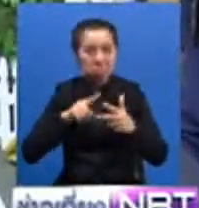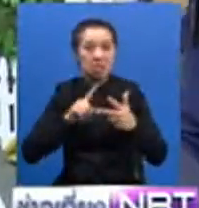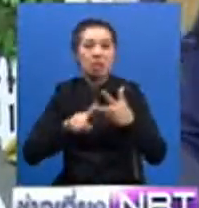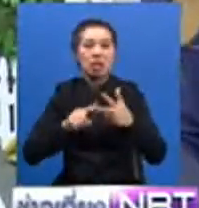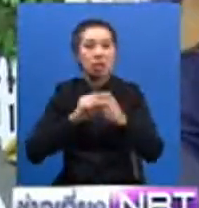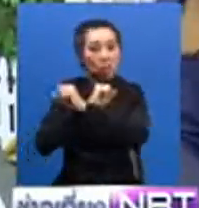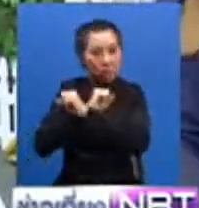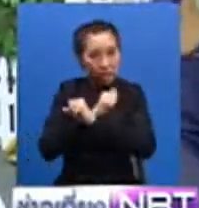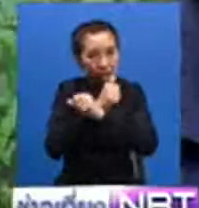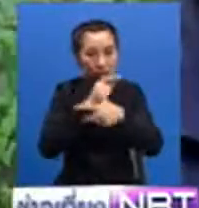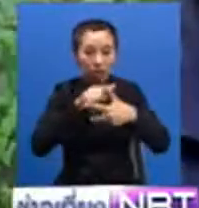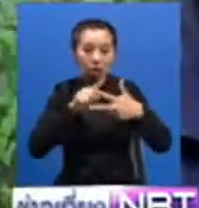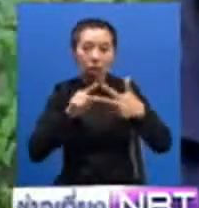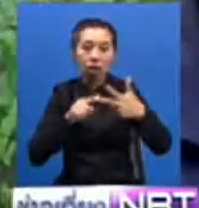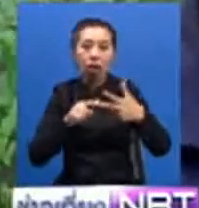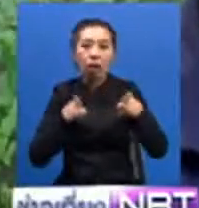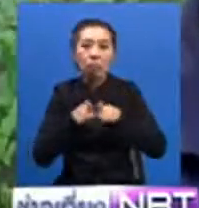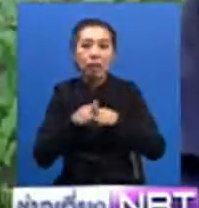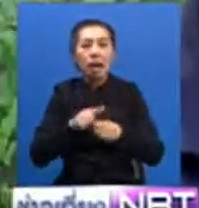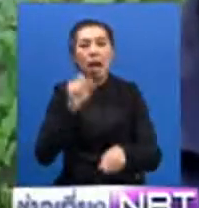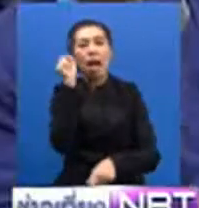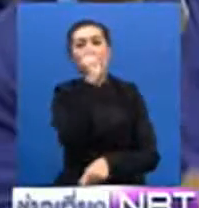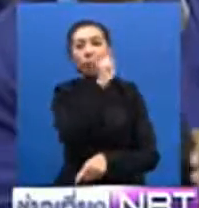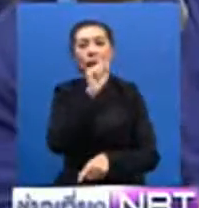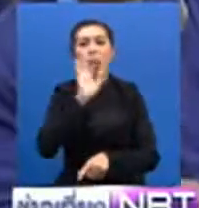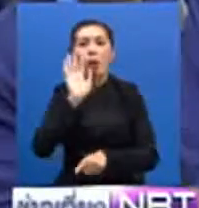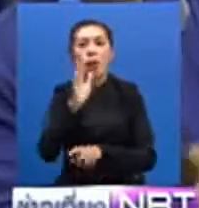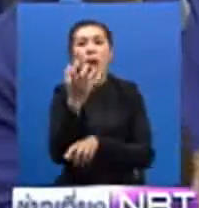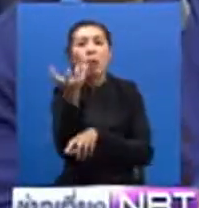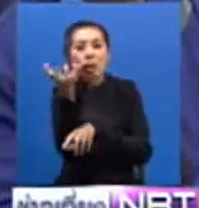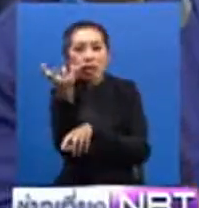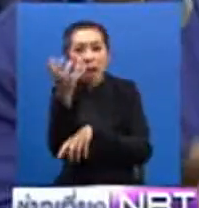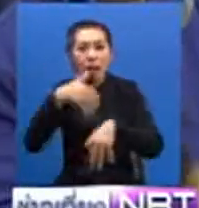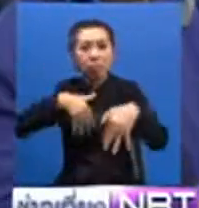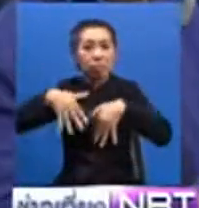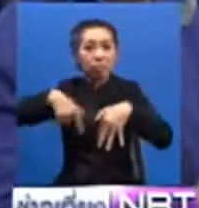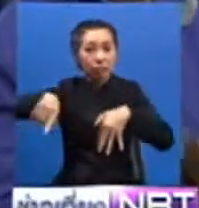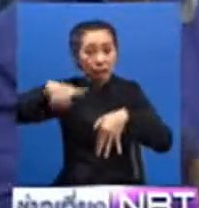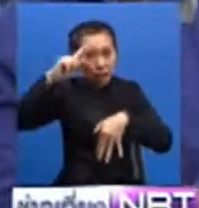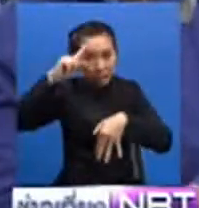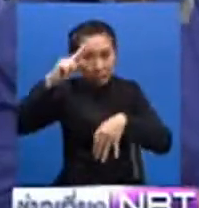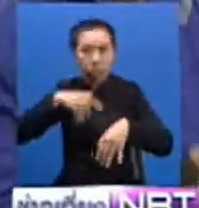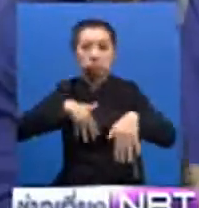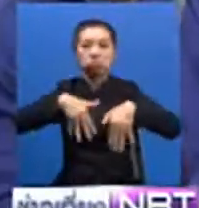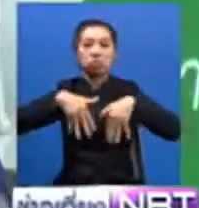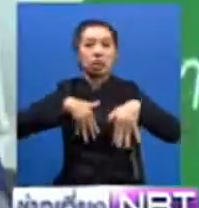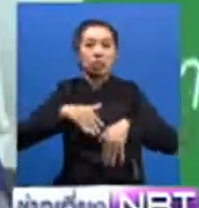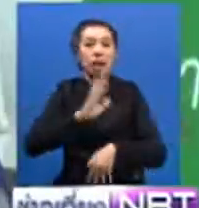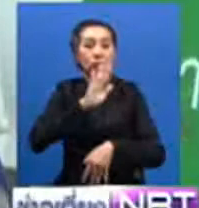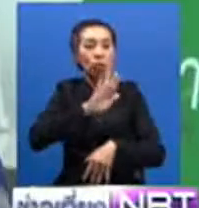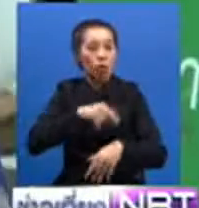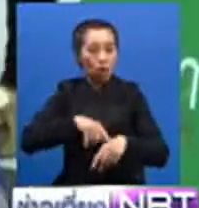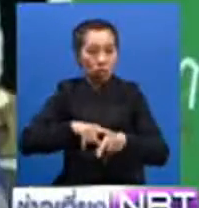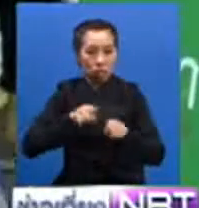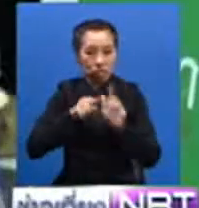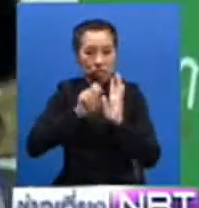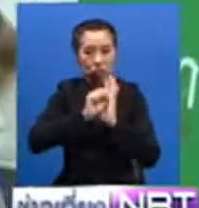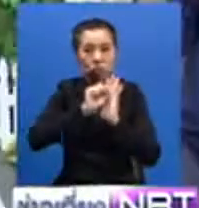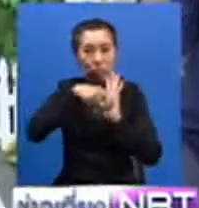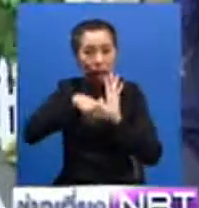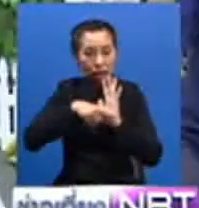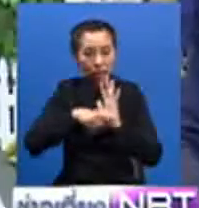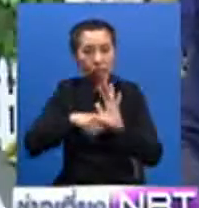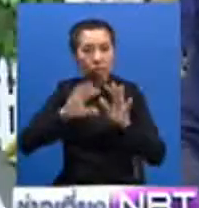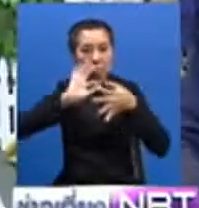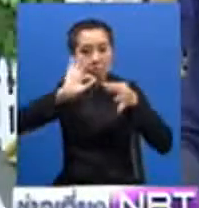จพอเพียงในรูปแบบของเพลงขอทานพื้นบ้านเป็นเพลงที่ชาวบ้านสมุนตำบลพิหารแดงจังหวัดสุพรรณบุรีแต่งขึ้นเพื่